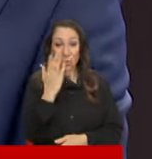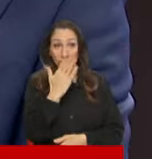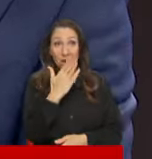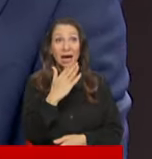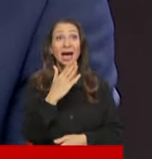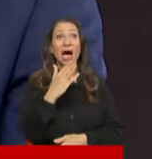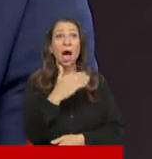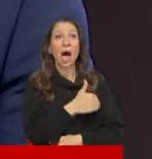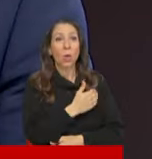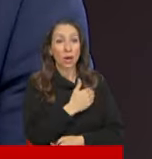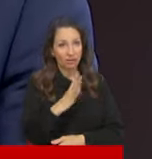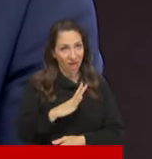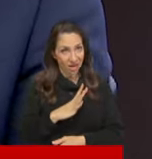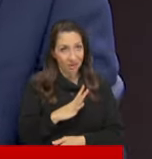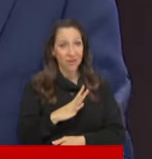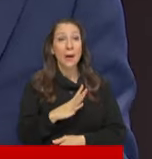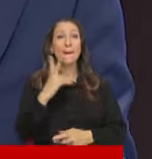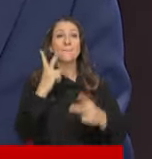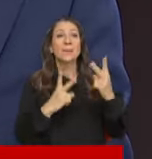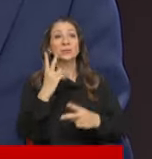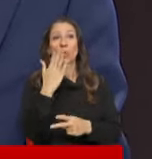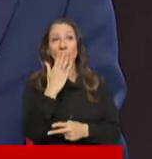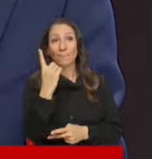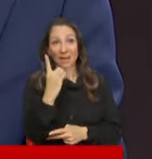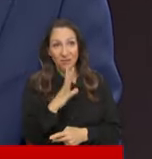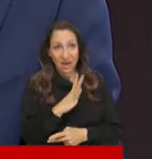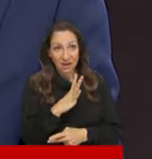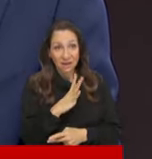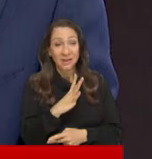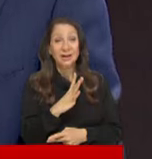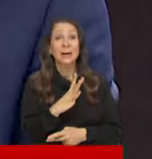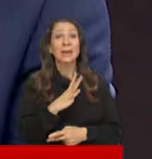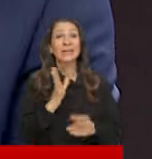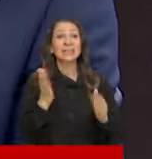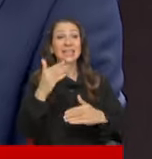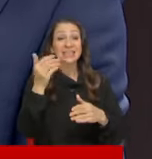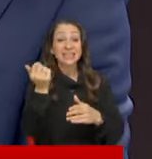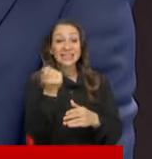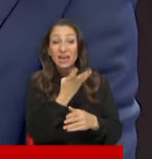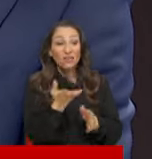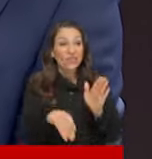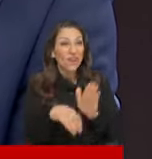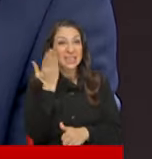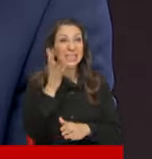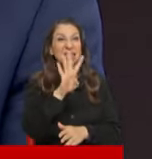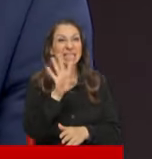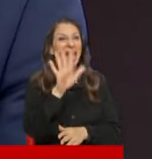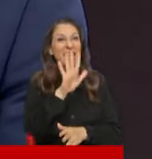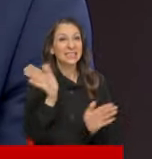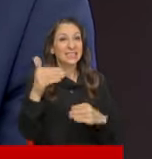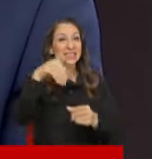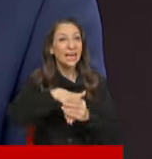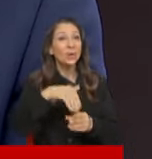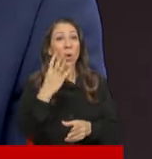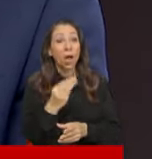okulda avukatlarımız var bazı okullarda bir avukatlar bir avukatımız var sandık sayısının fazla olduğu 40 sandık 50 sandık